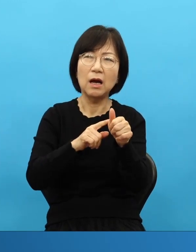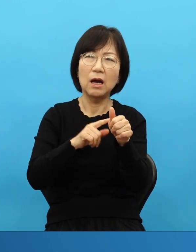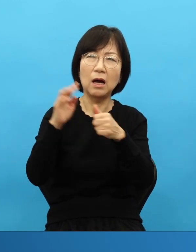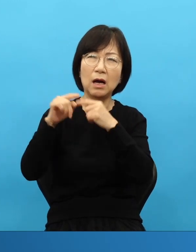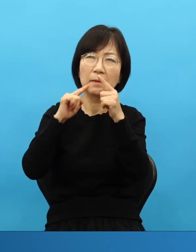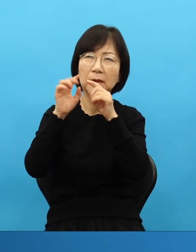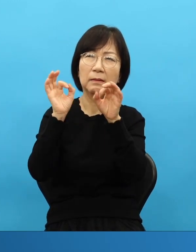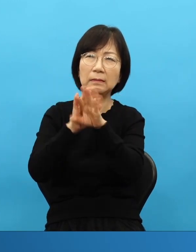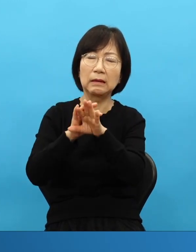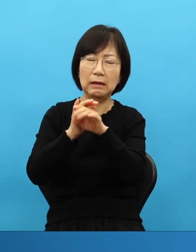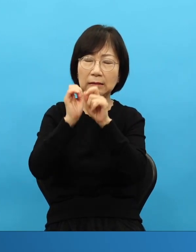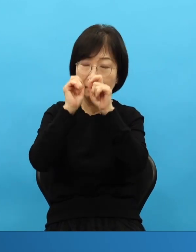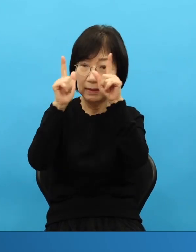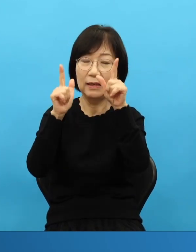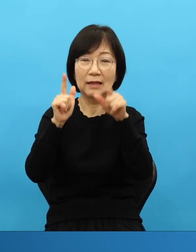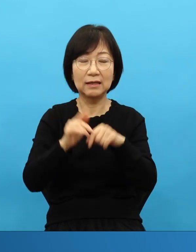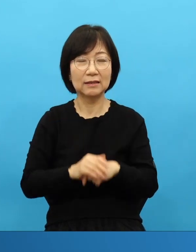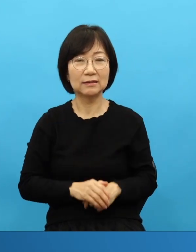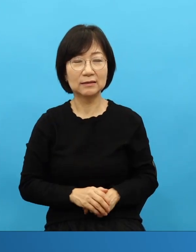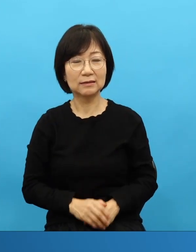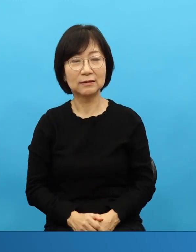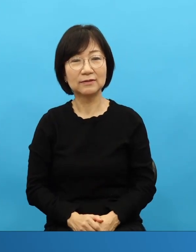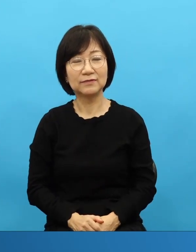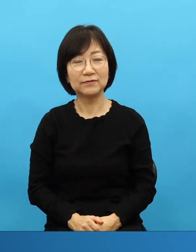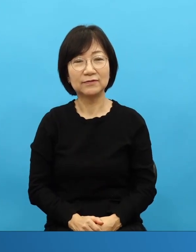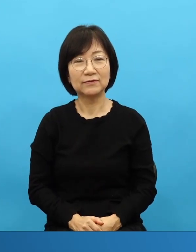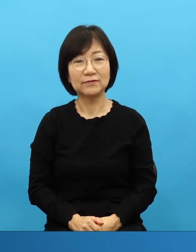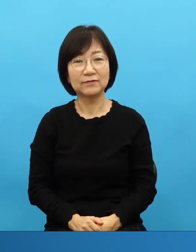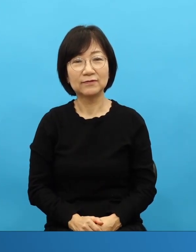그래서 사무엘은 사실은